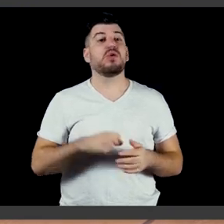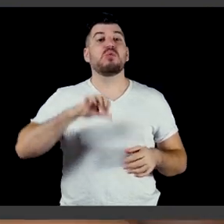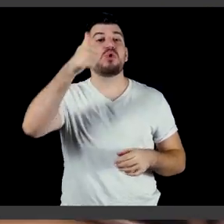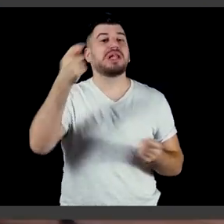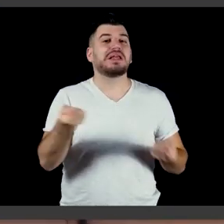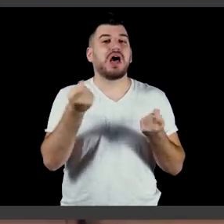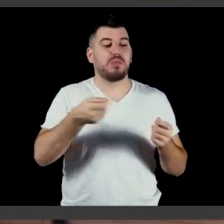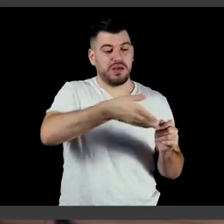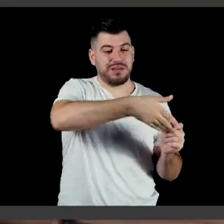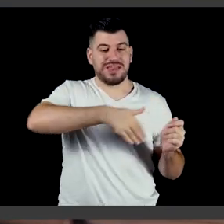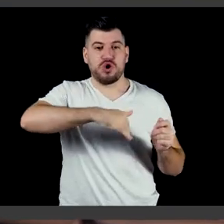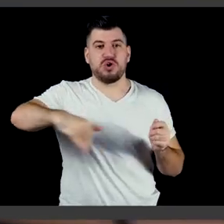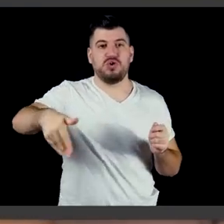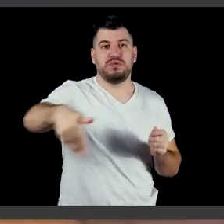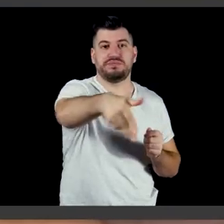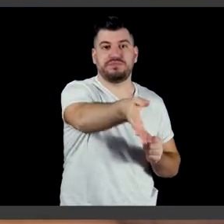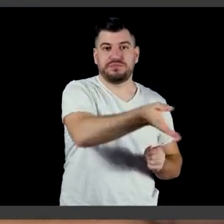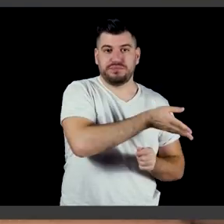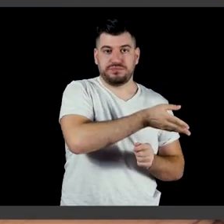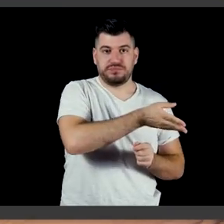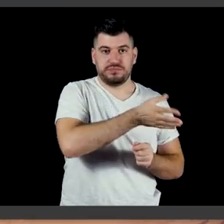τα γύρω-γύρω.